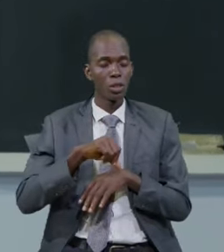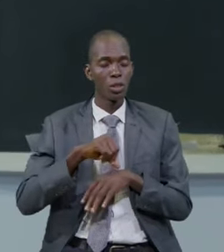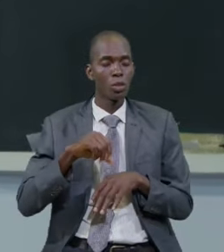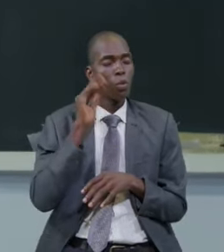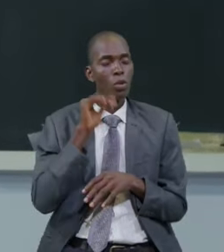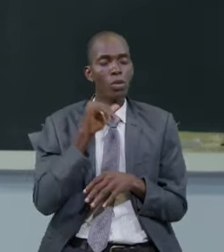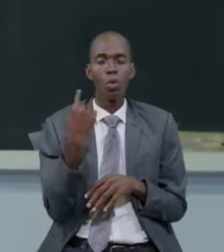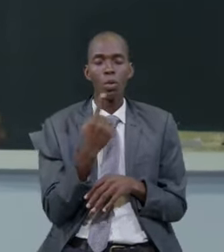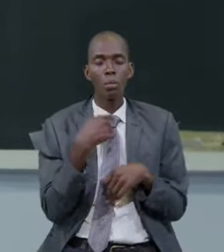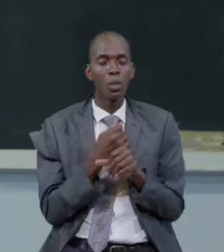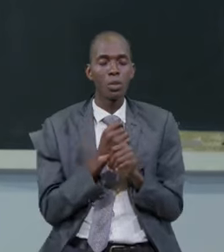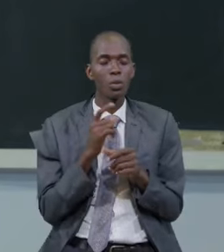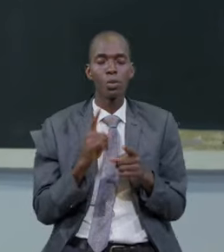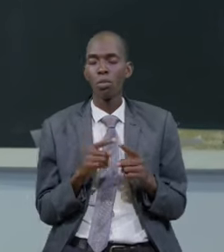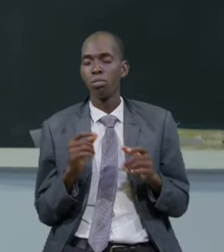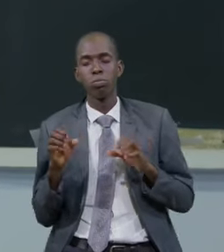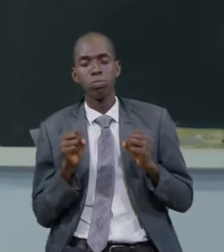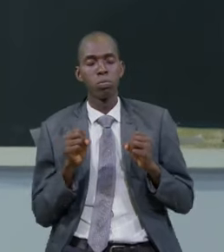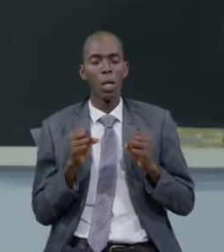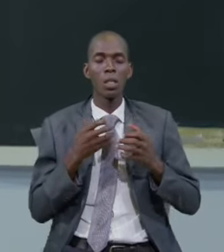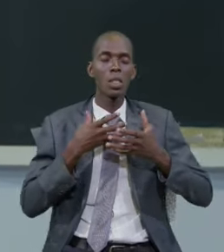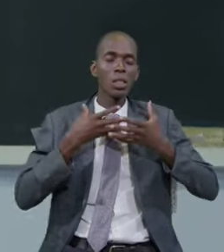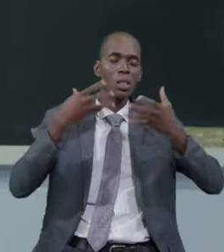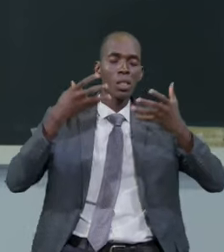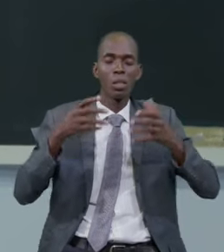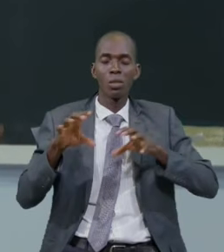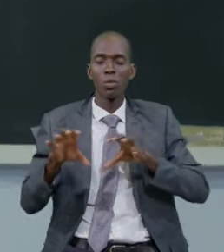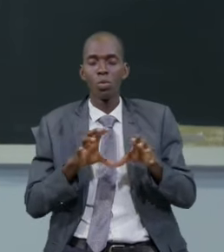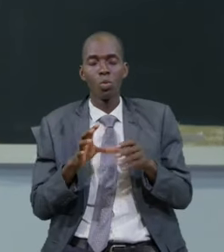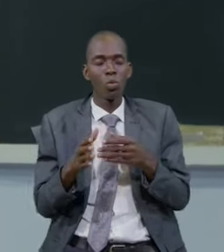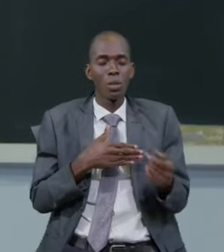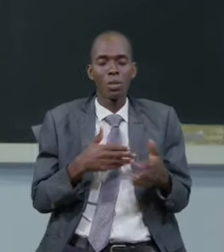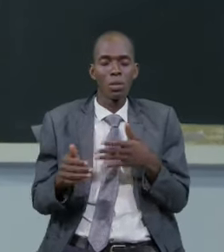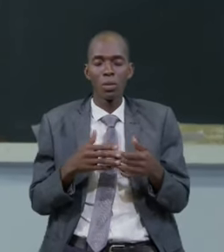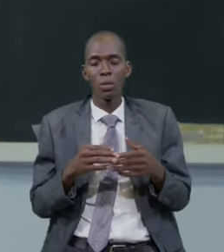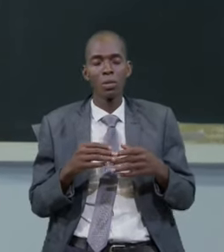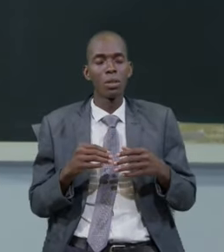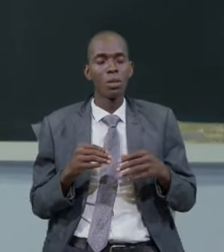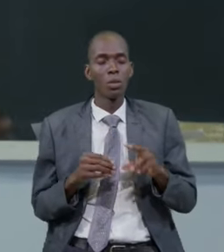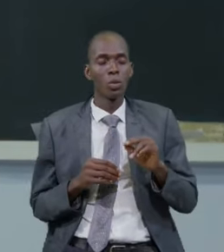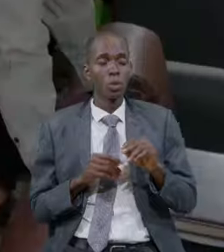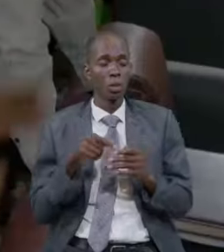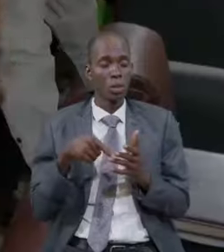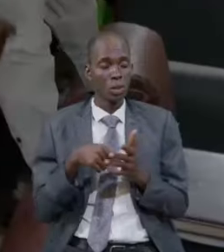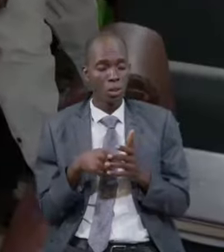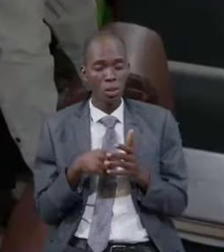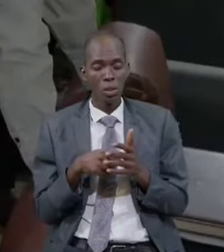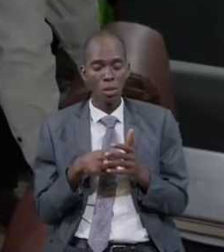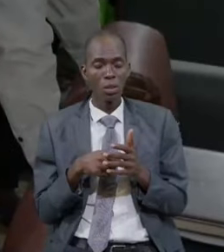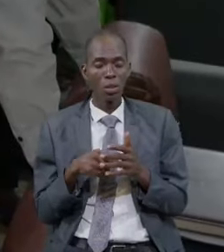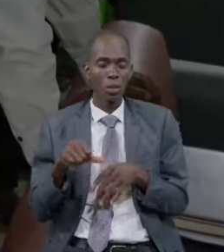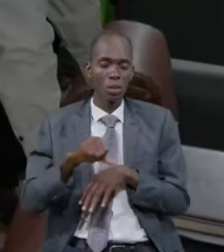L'onction ne va pas t'amener à trembloter, à crier. Cette onction va transcender ta